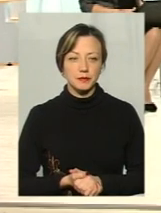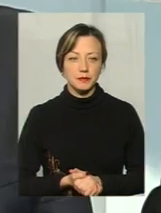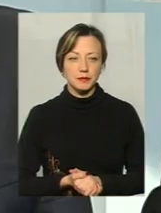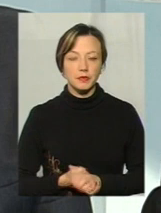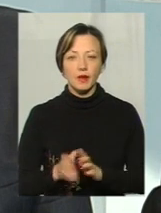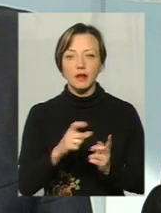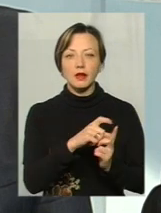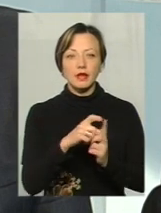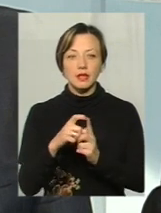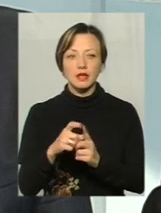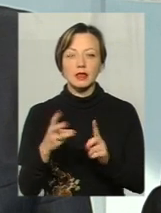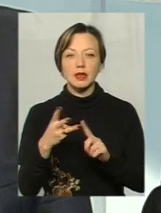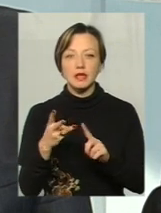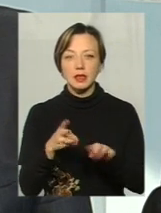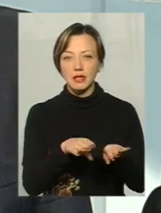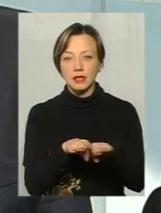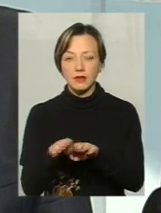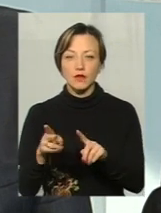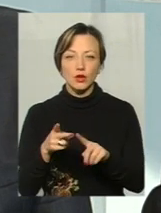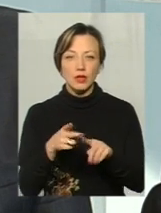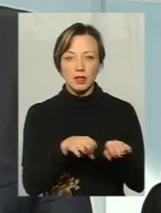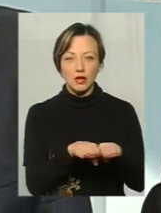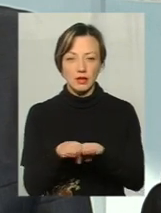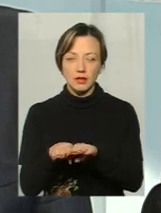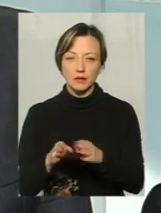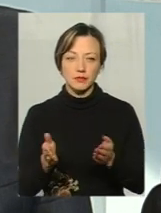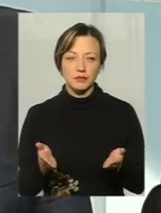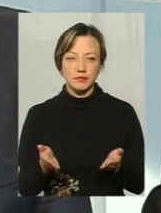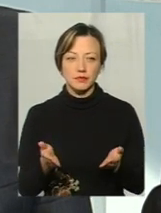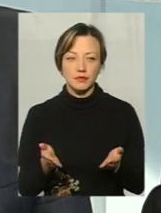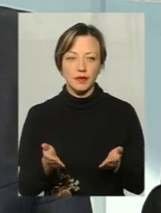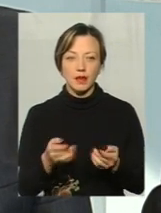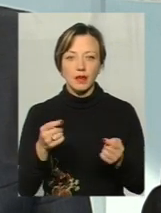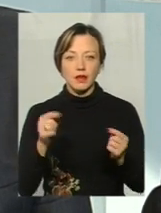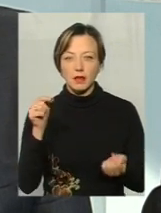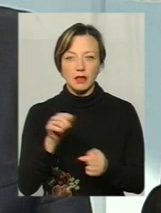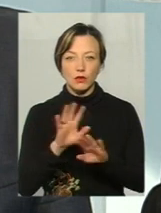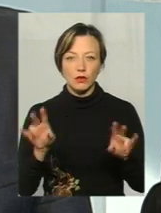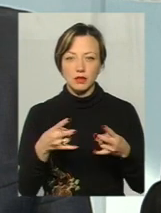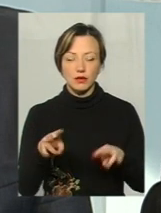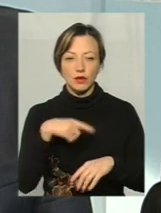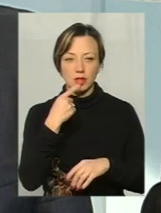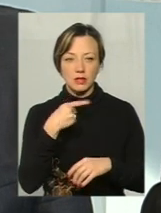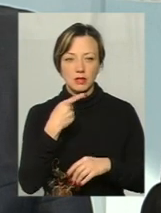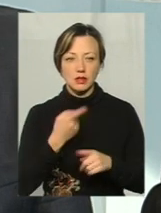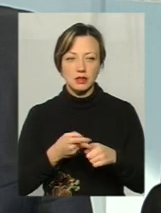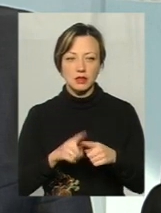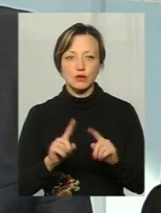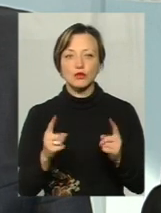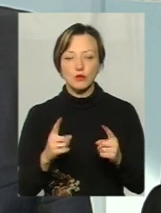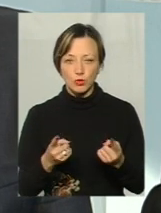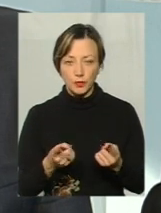теза, третинний рівень і вторинний рівень, ну тут недоцільно це казати. Чому?